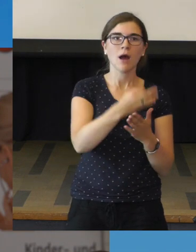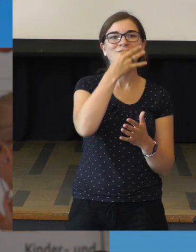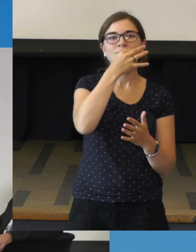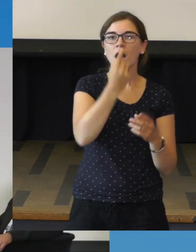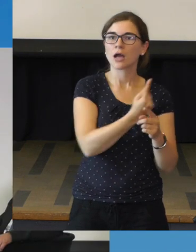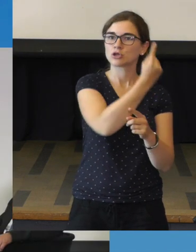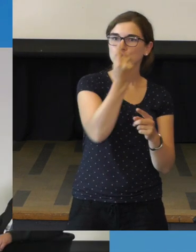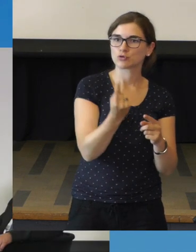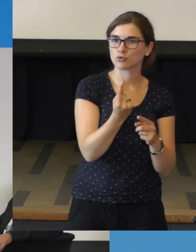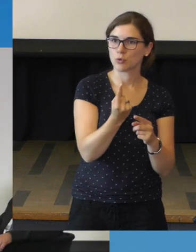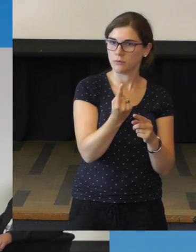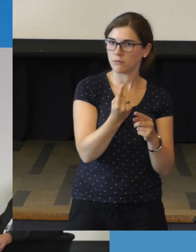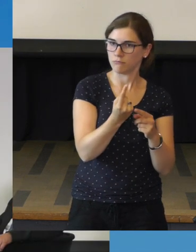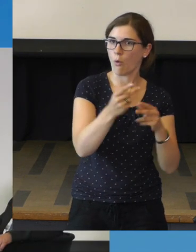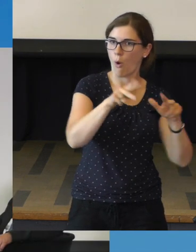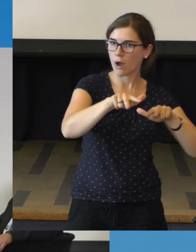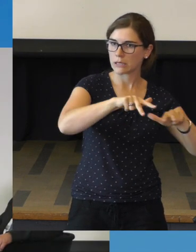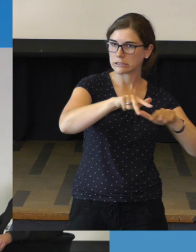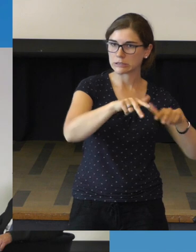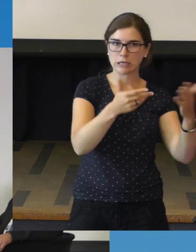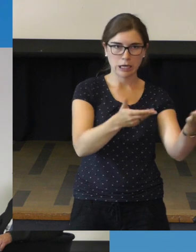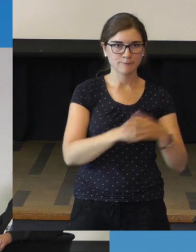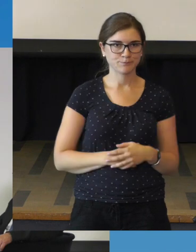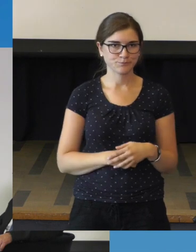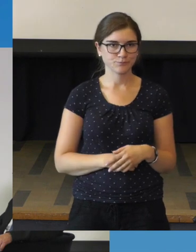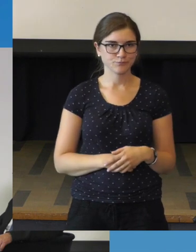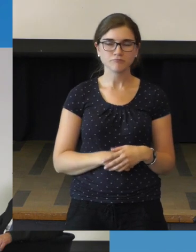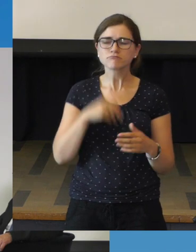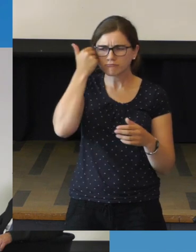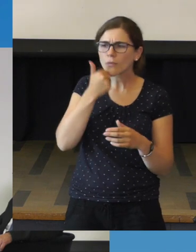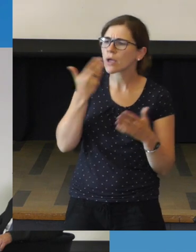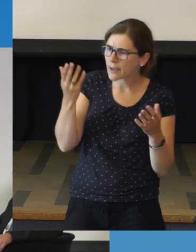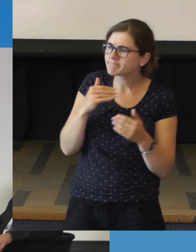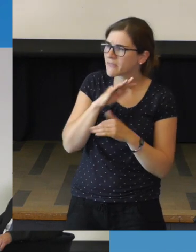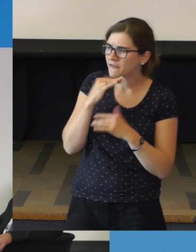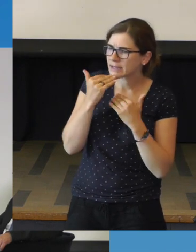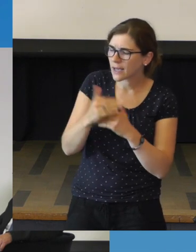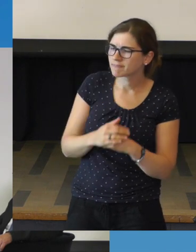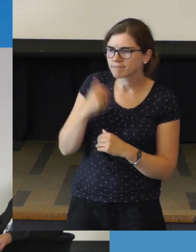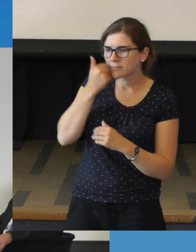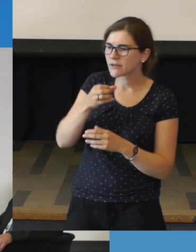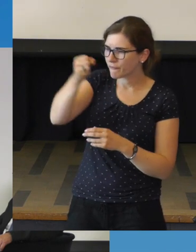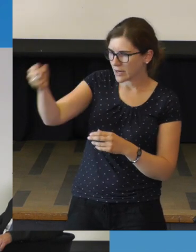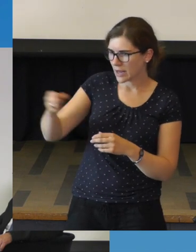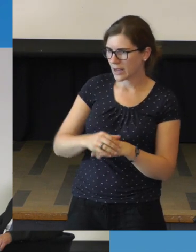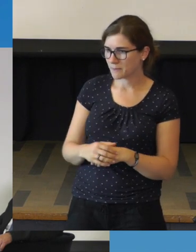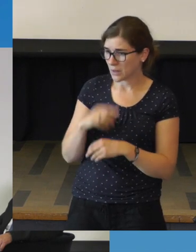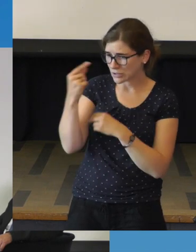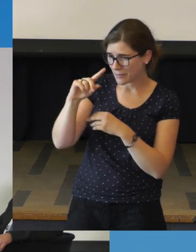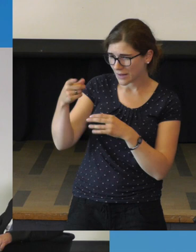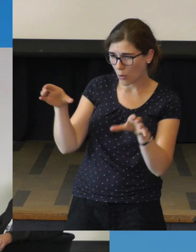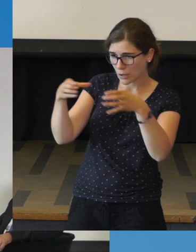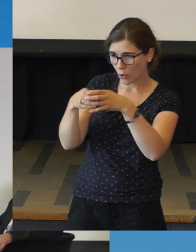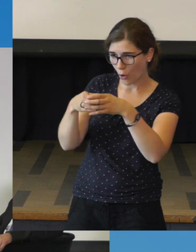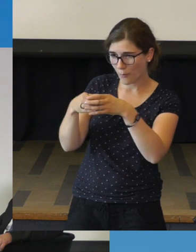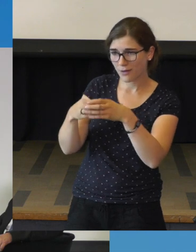steht. Vielen Dank. Geben Sie das Mikro doch bitte an Herrn Kote weiter. Auch von der Gruppe mit dem schönen